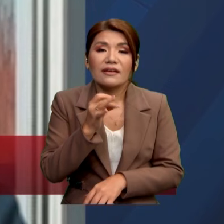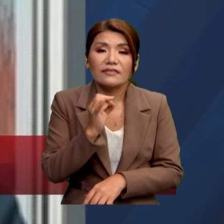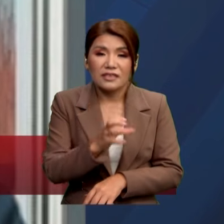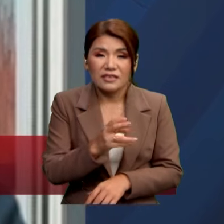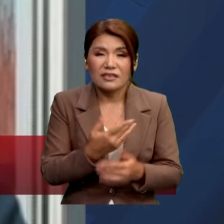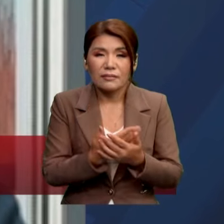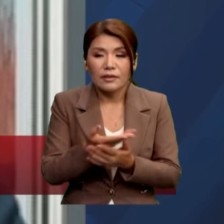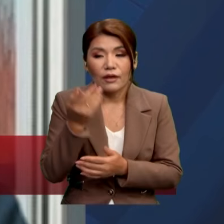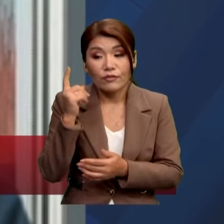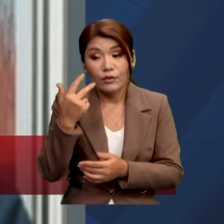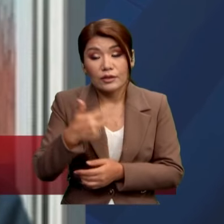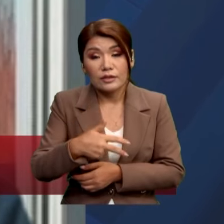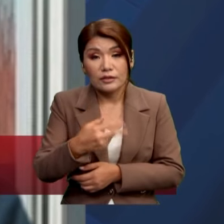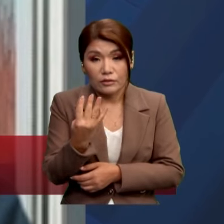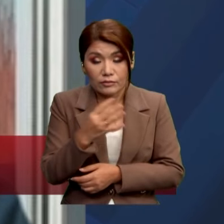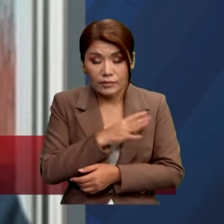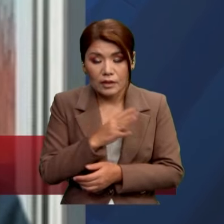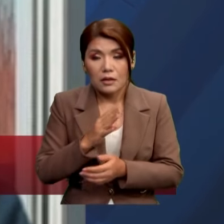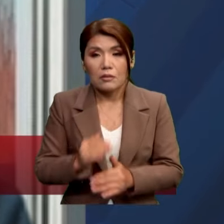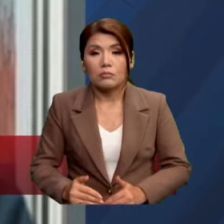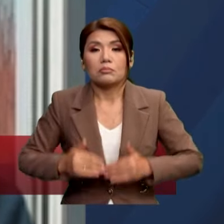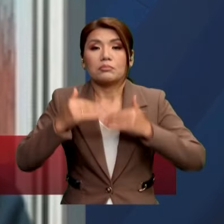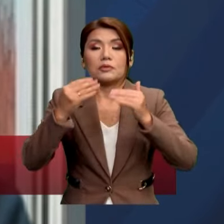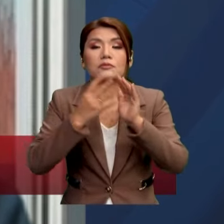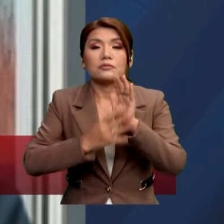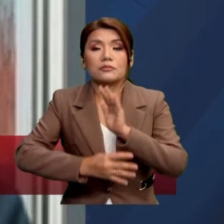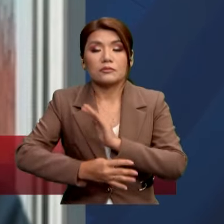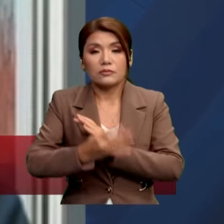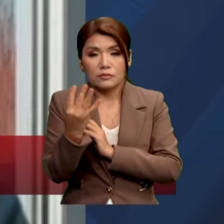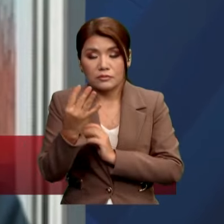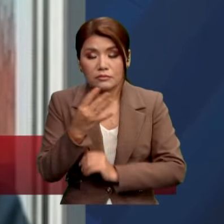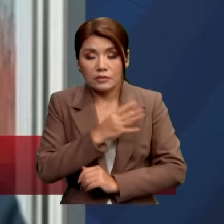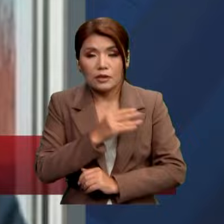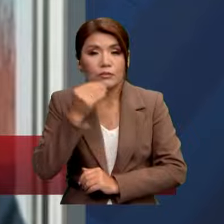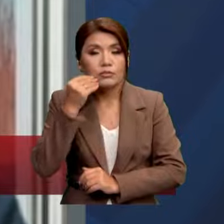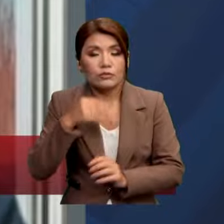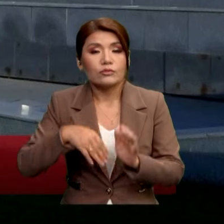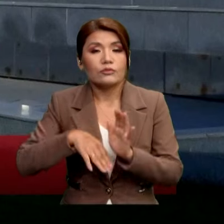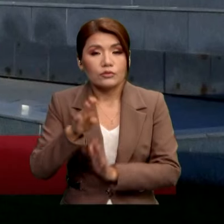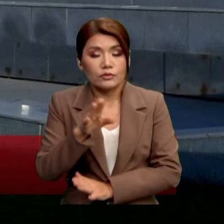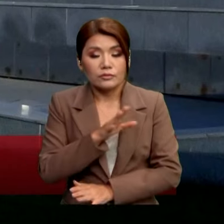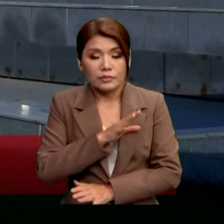олардың саны бұрын 34 болса 94-ке көтеріліп жатты, сапасы көтерілді.